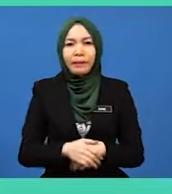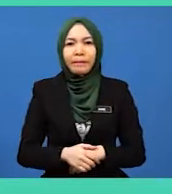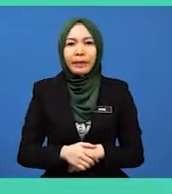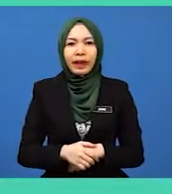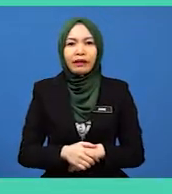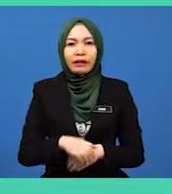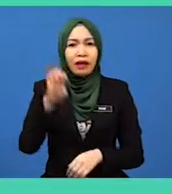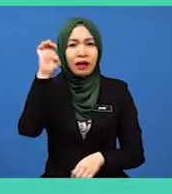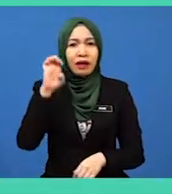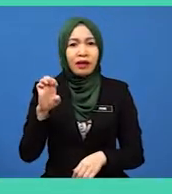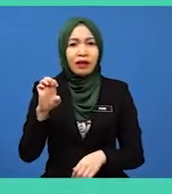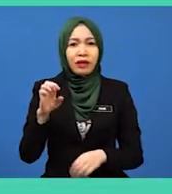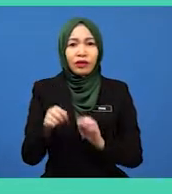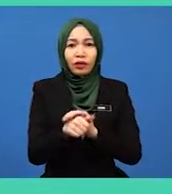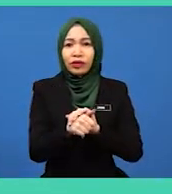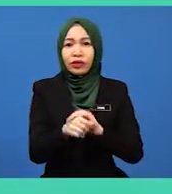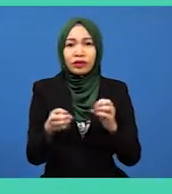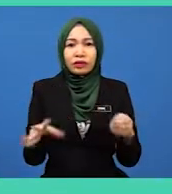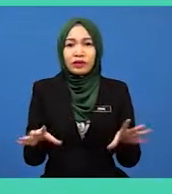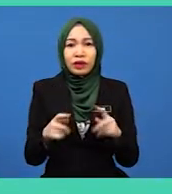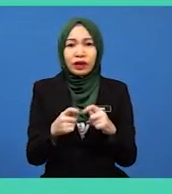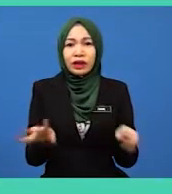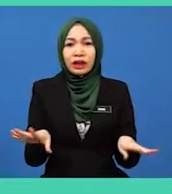Eh, sang kura-kura telah meninggalkan aku.